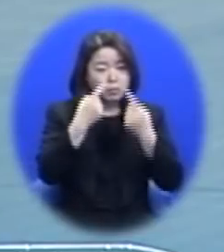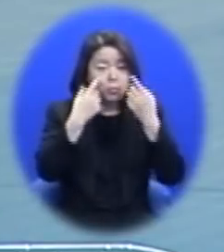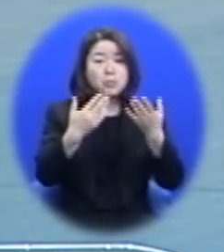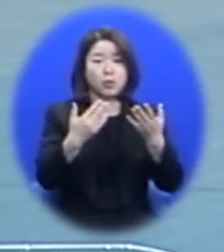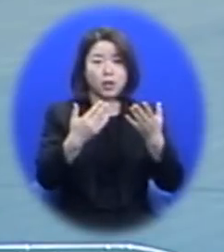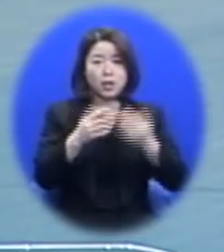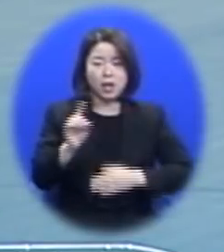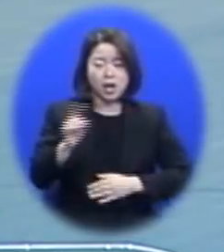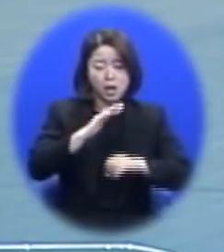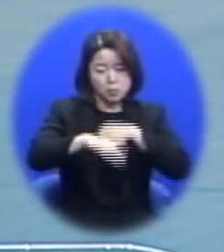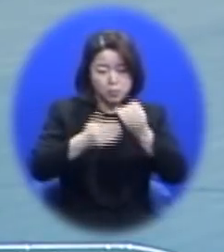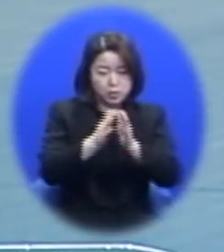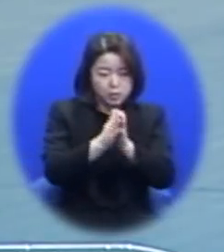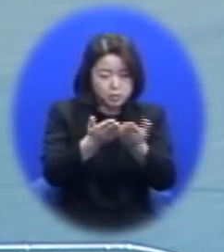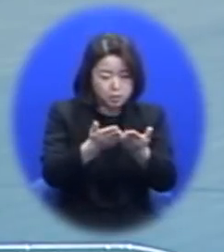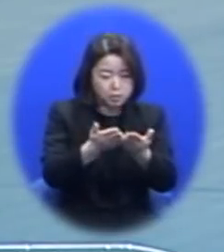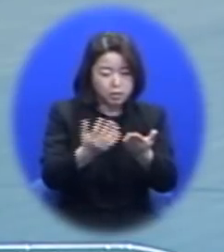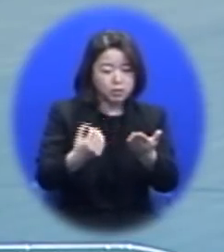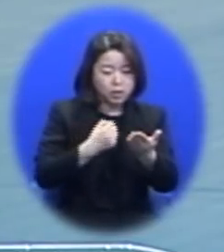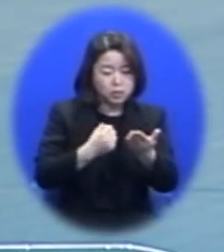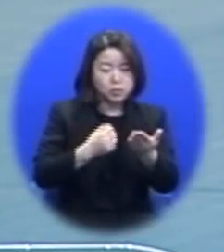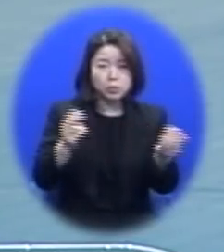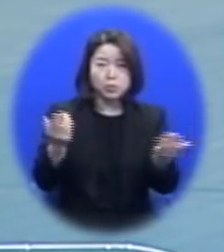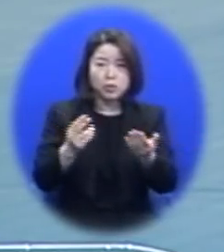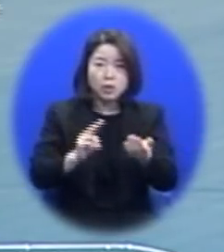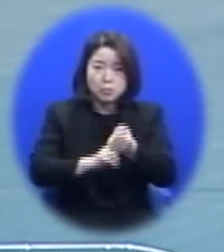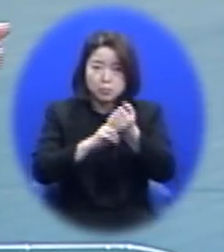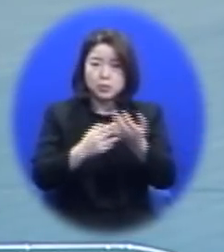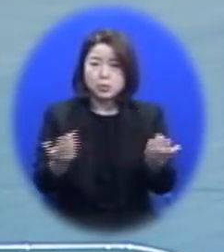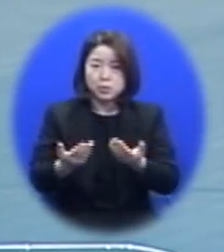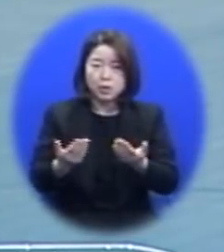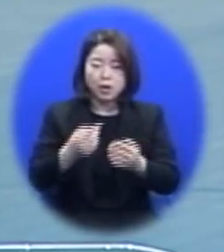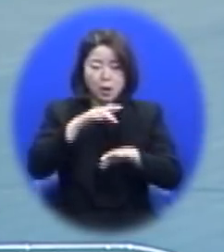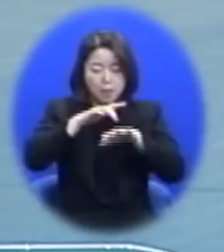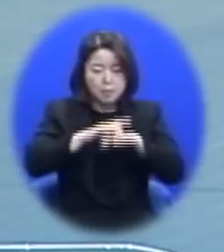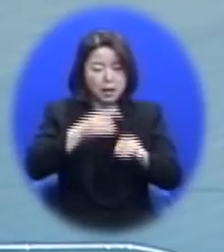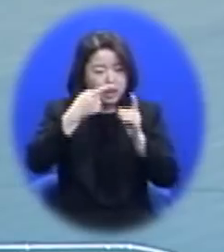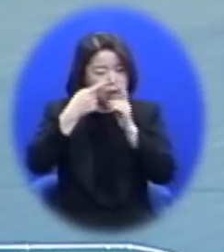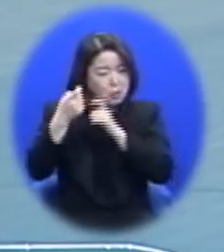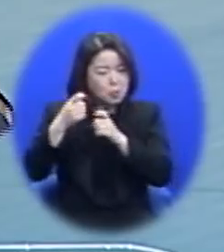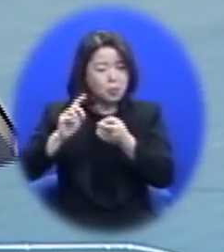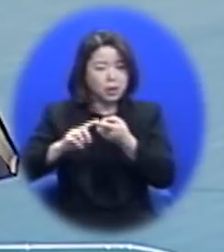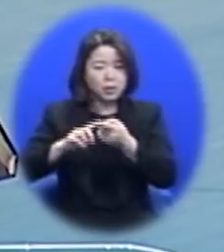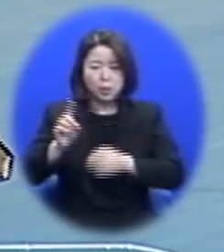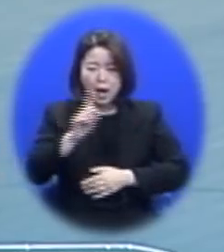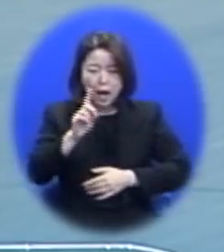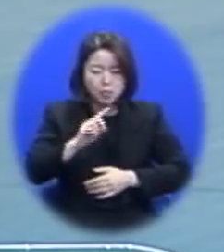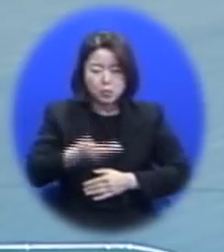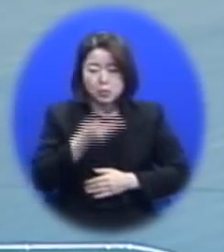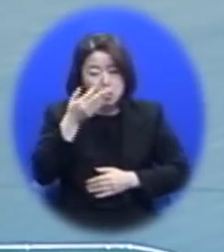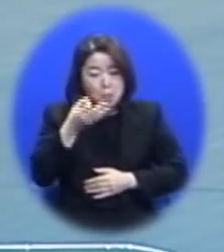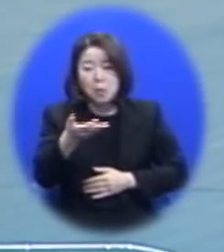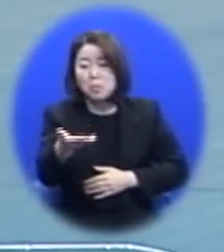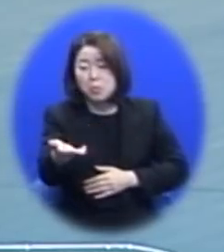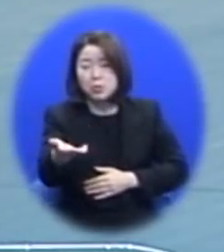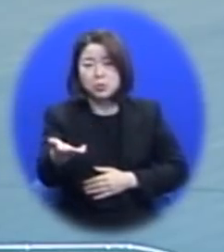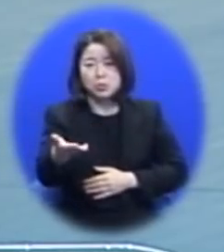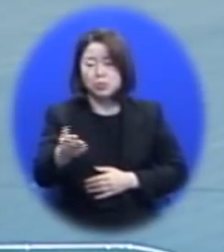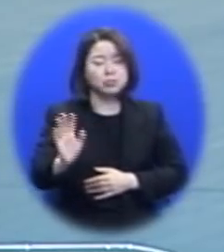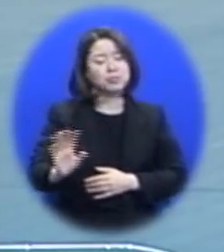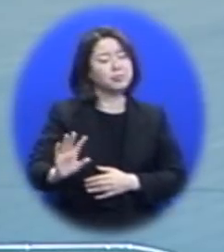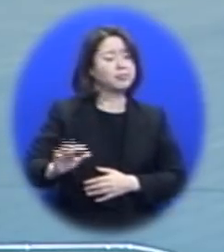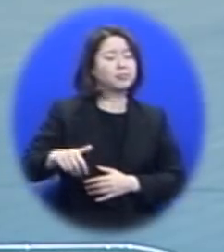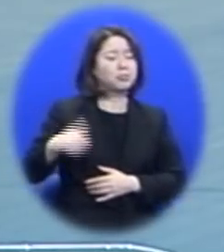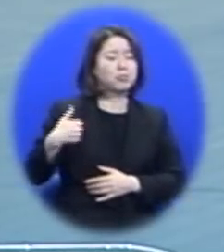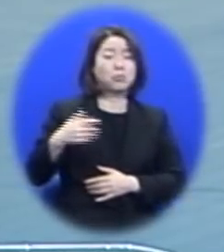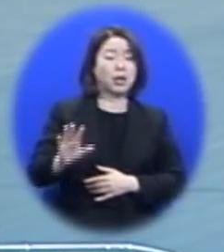성경을 가지고 표적과 이사를 가지고 마귀가 우리를 미혹할 것이라고 아무리 들여다 보여줘도